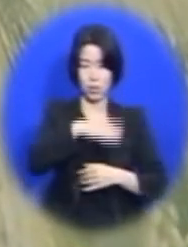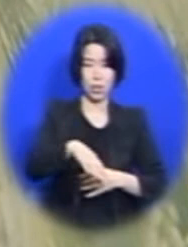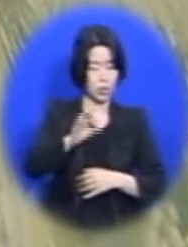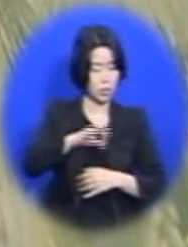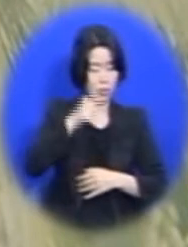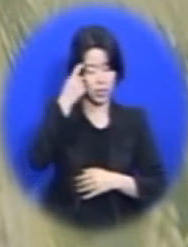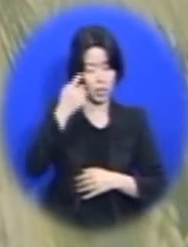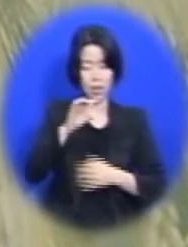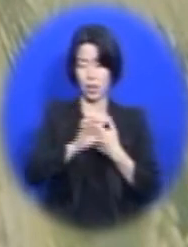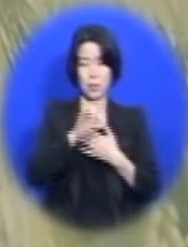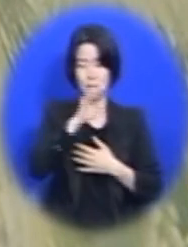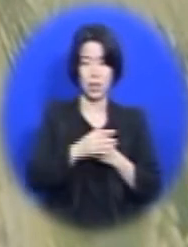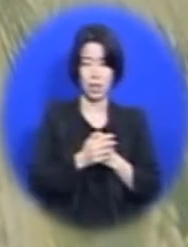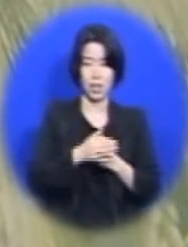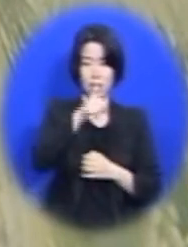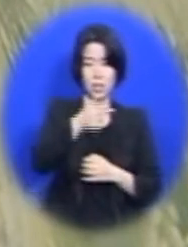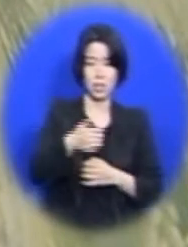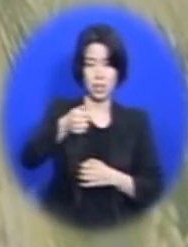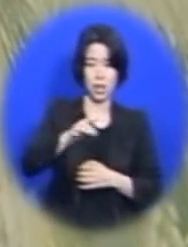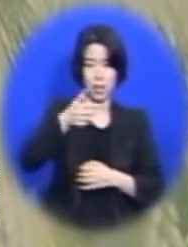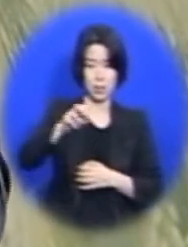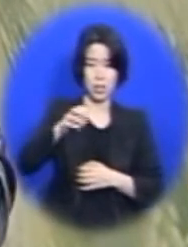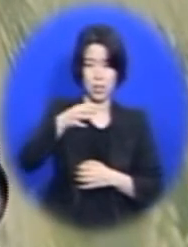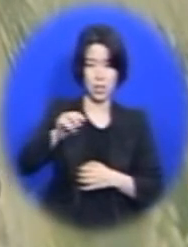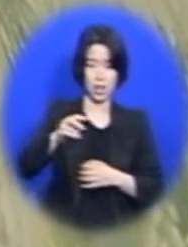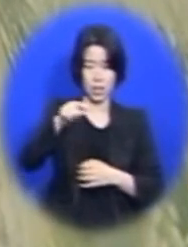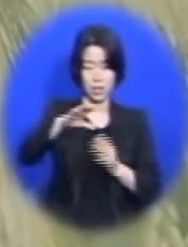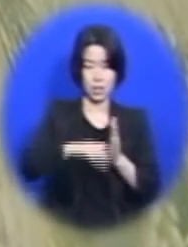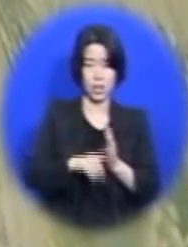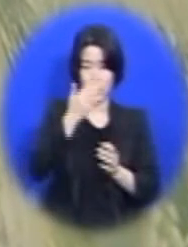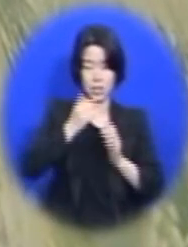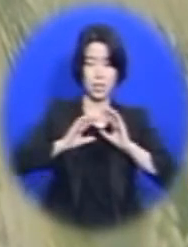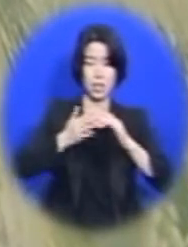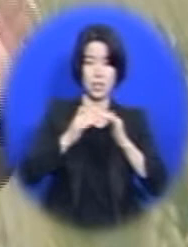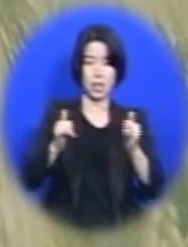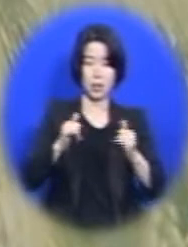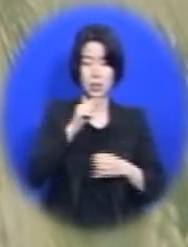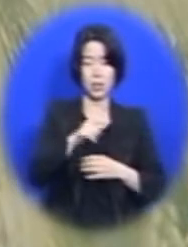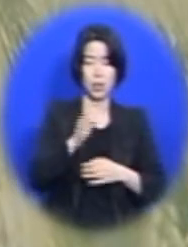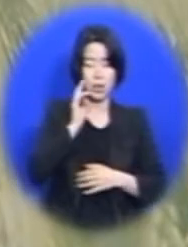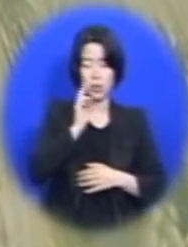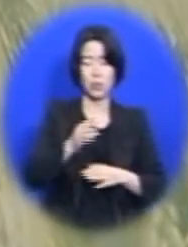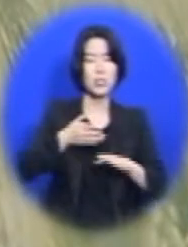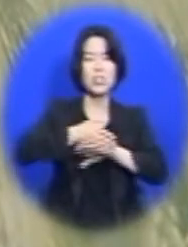됩니다. 느헤미야 당시 때 이스라엘 백성들은 그걸 너무 늦게